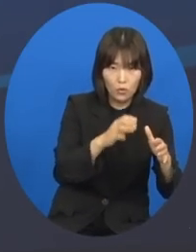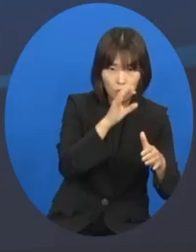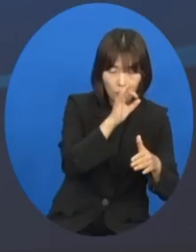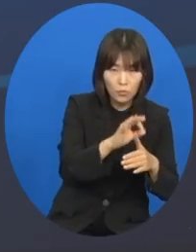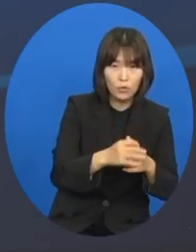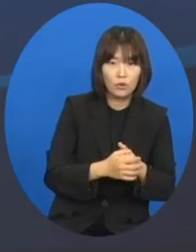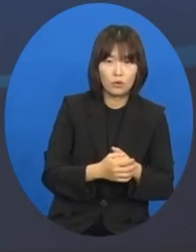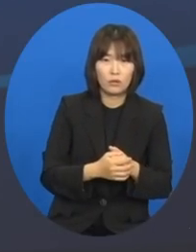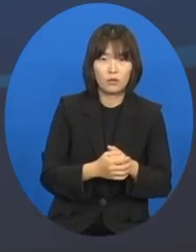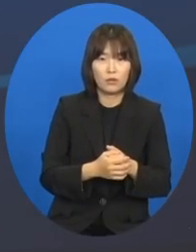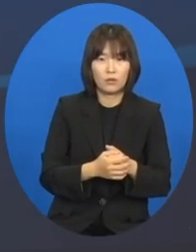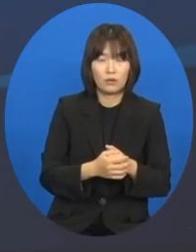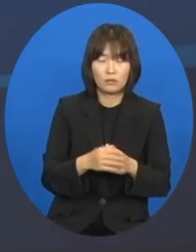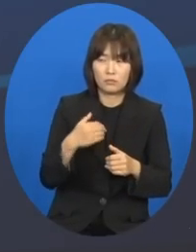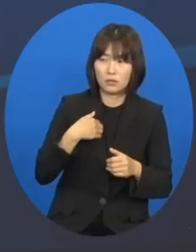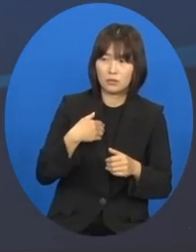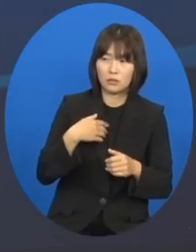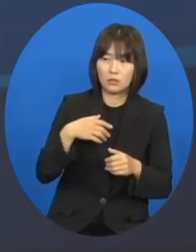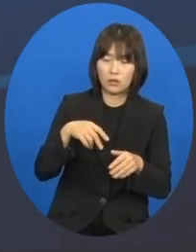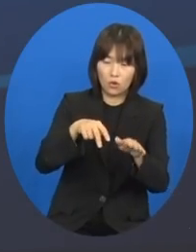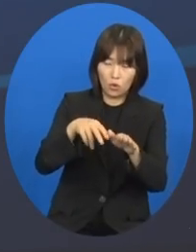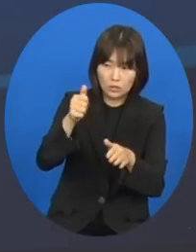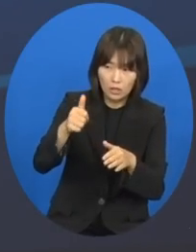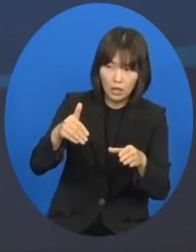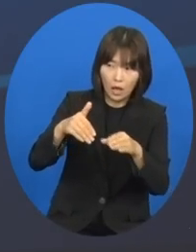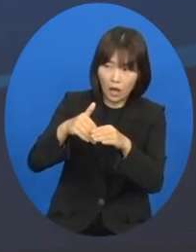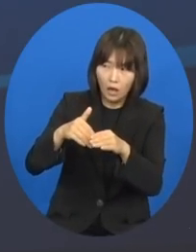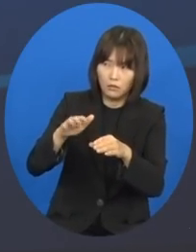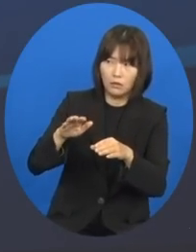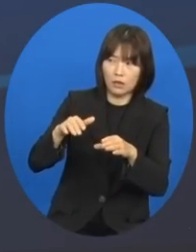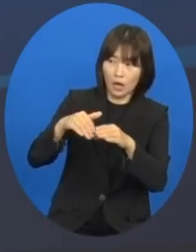내가이 사람은 손을 잡은 결혼을 해야 되잖아요